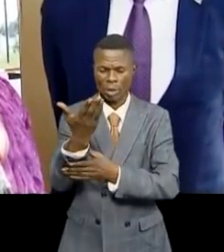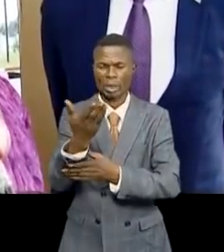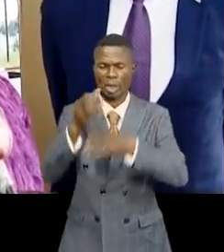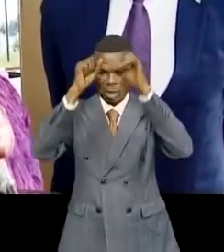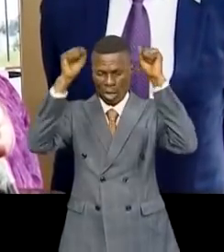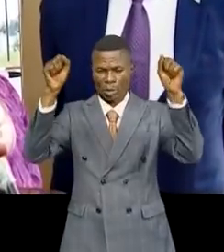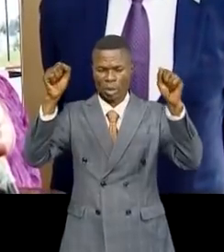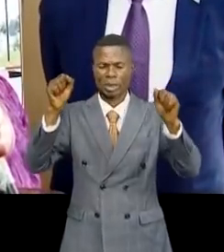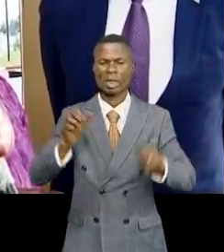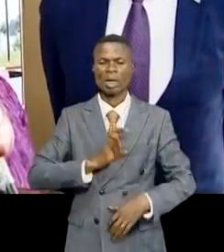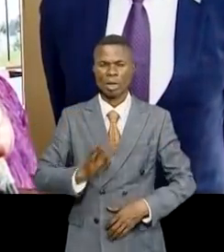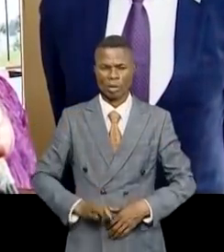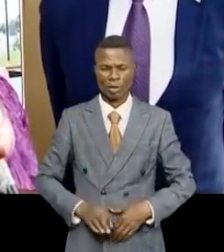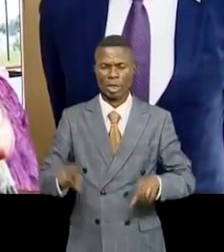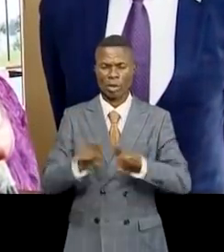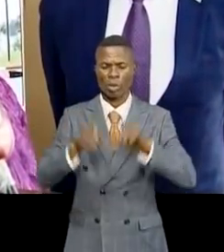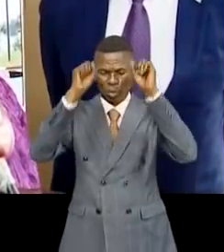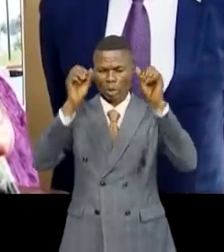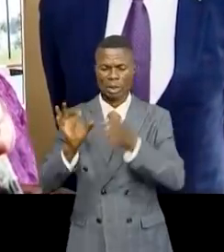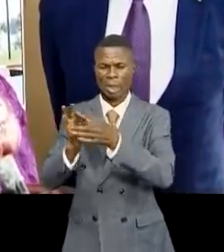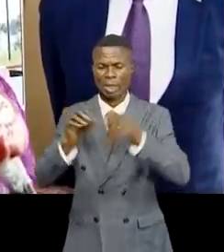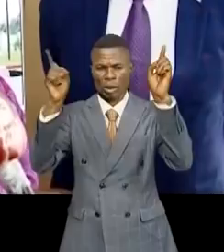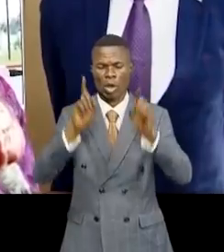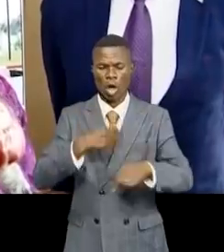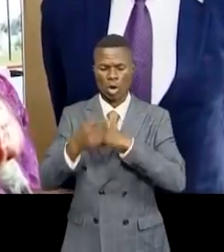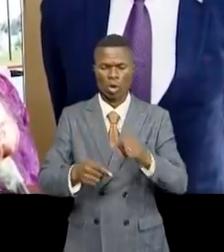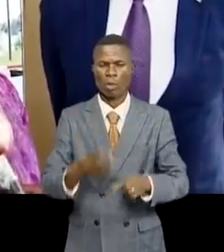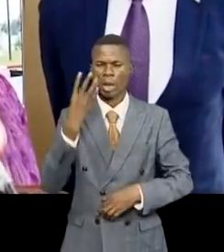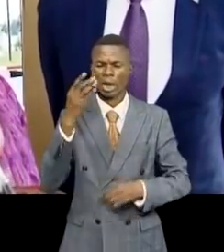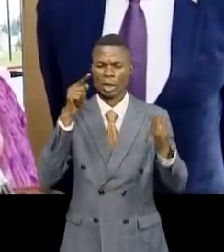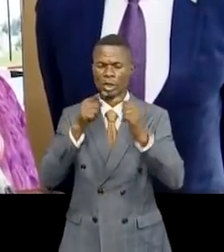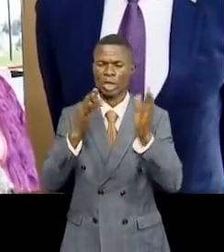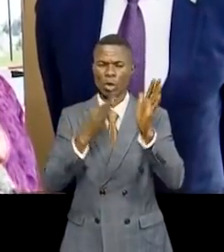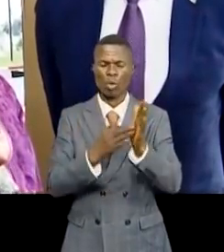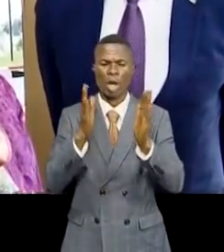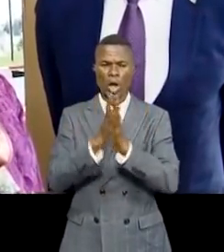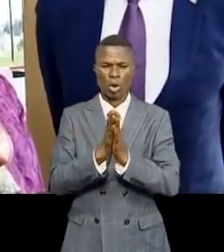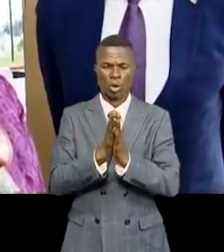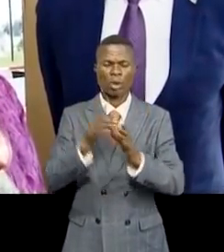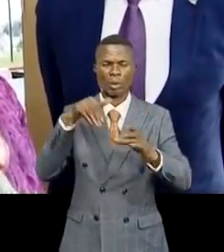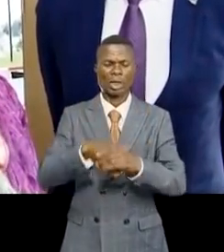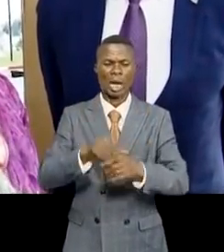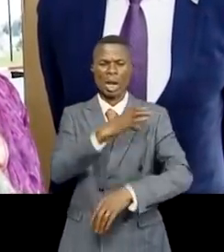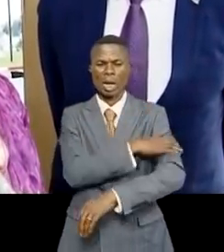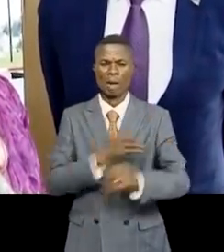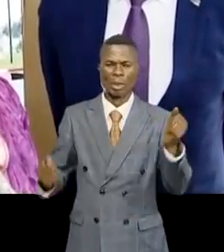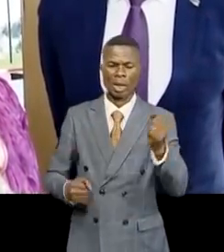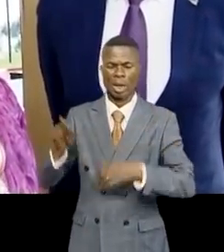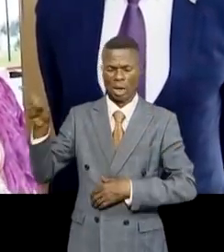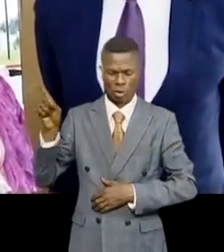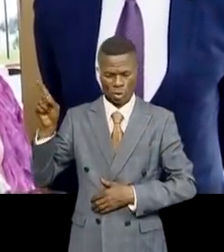le forum de la paix qui se tiendra du 4 au 8 octobre de cette année dans notre capitale de Luanda. Nous avons dans un